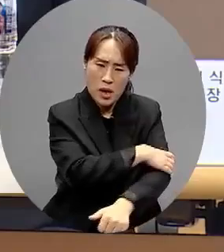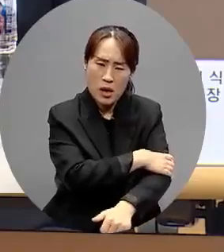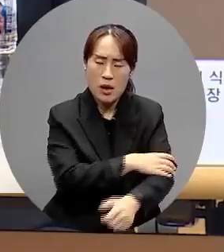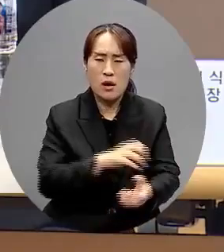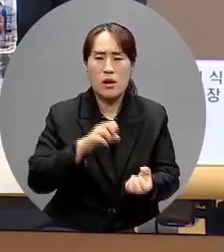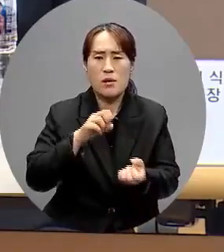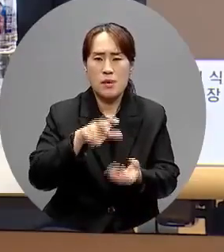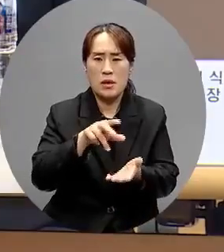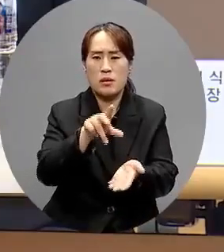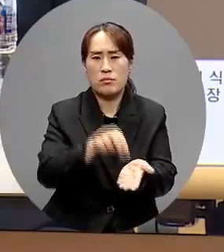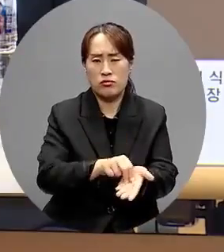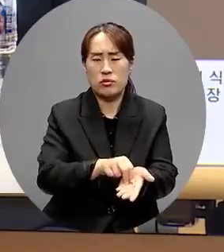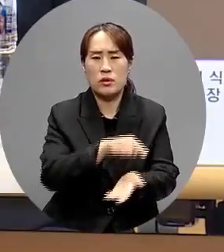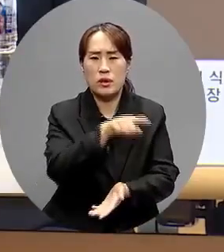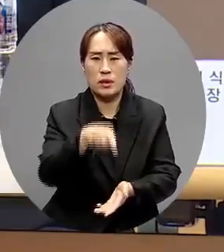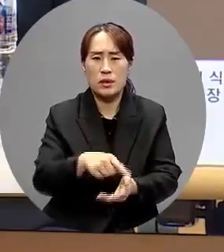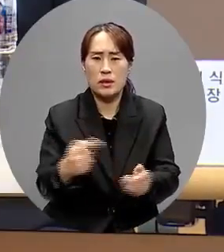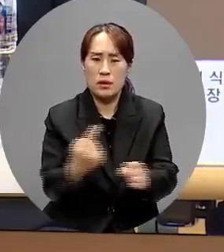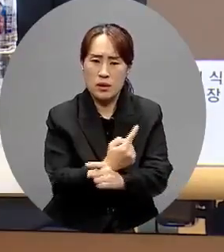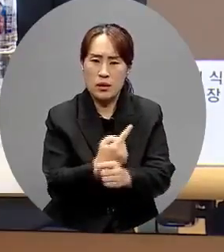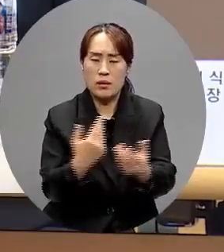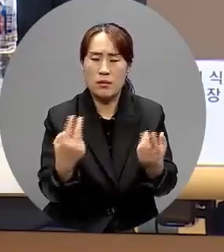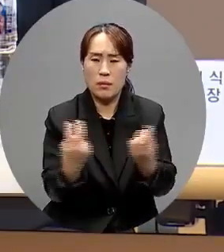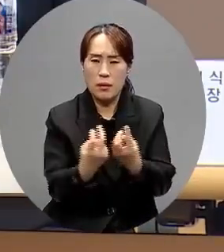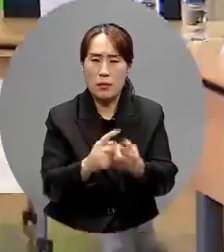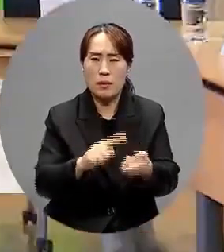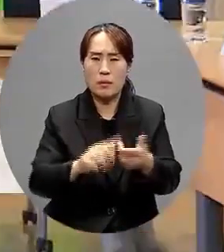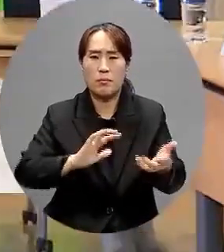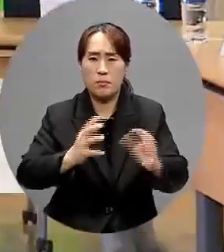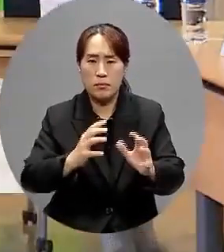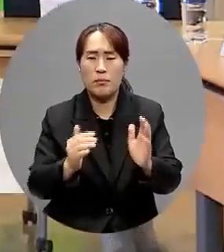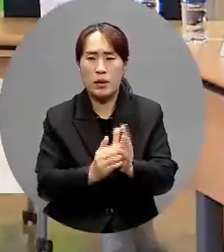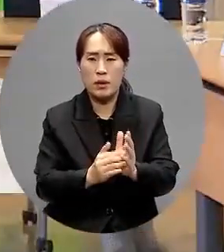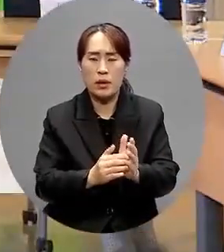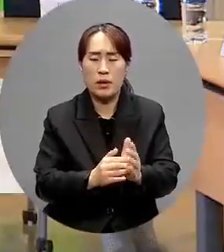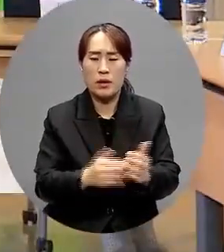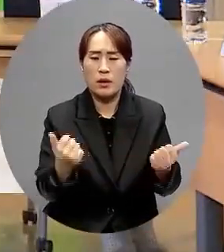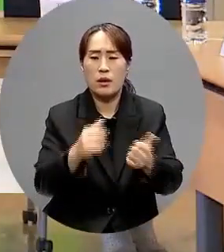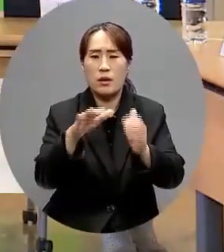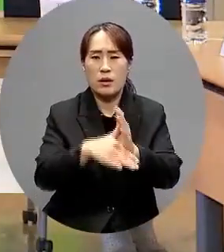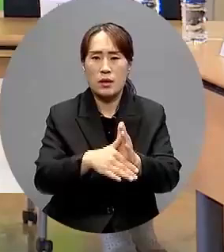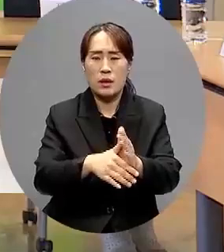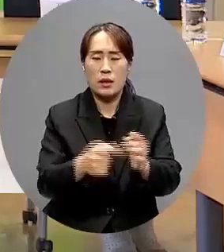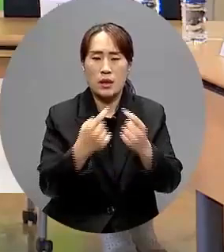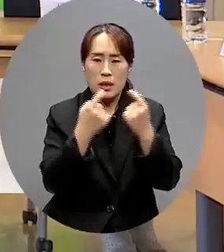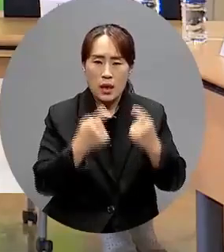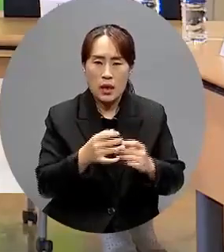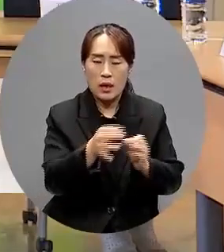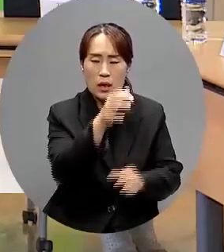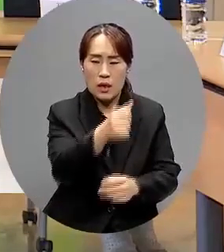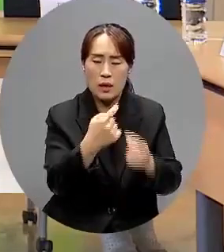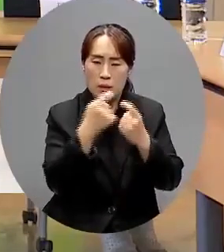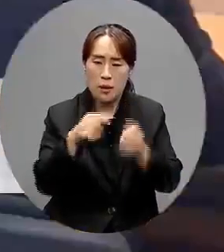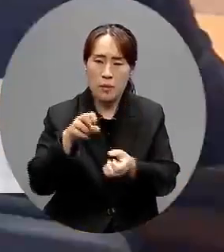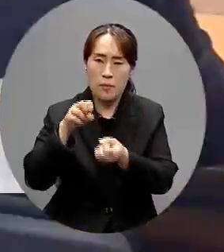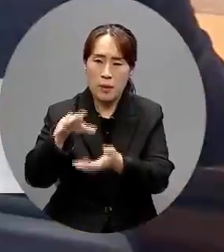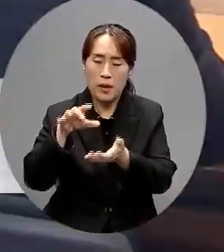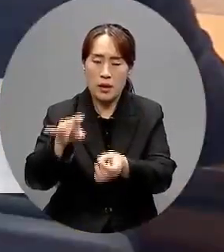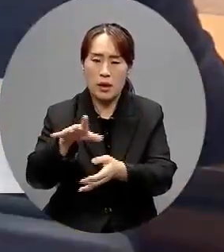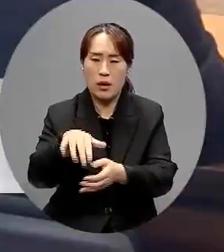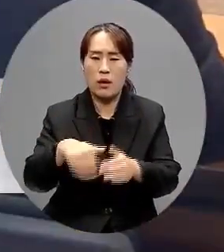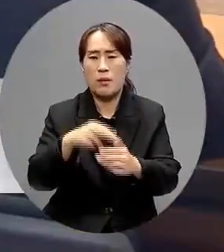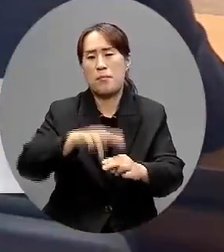배달 시장의 문제점과 개선 방향을 논의했습니다 간담회에서는 자영업자들이 민간 배달앱에서